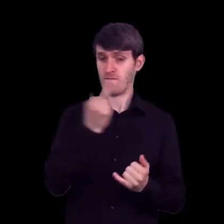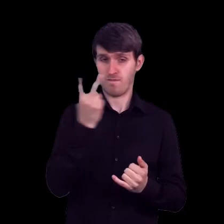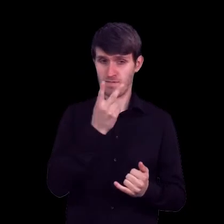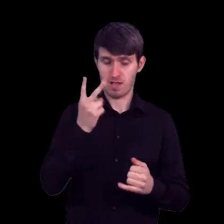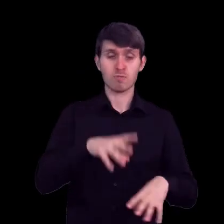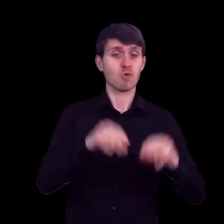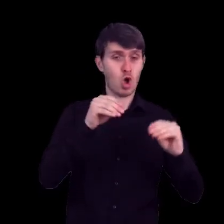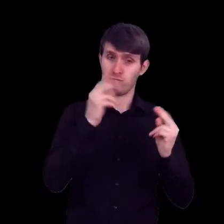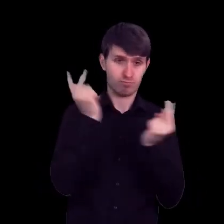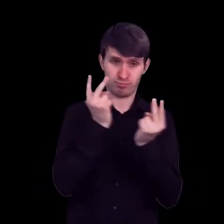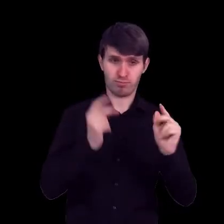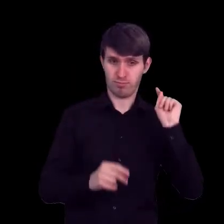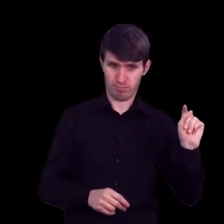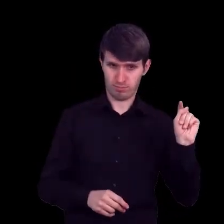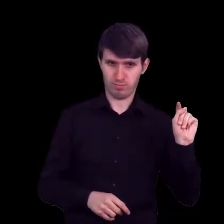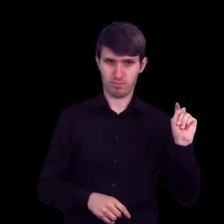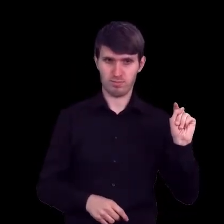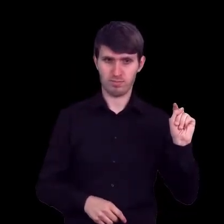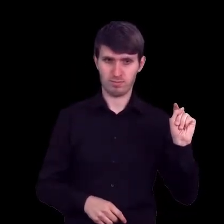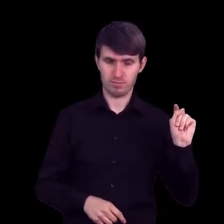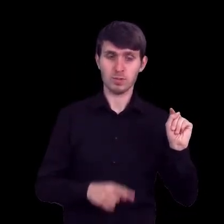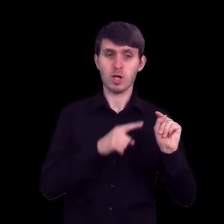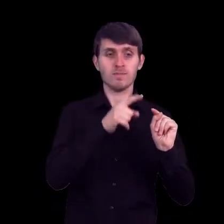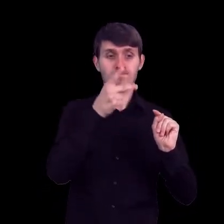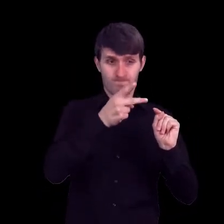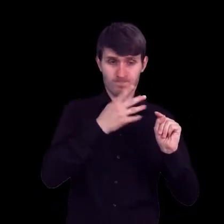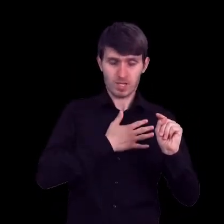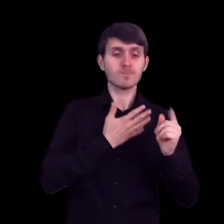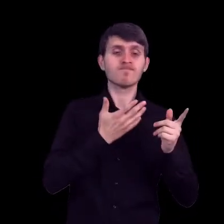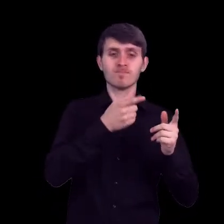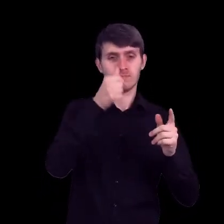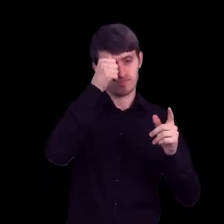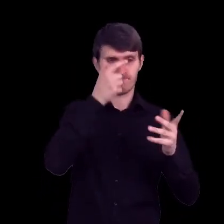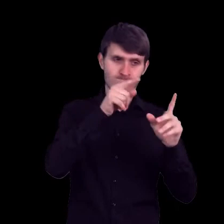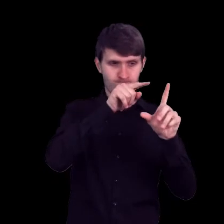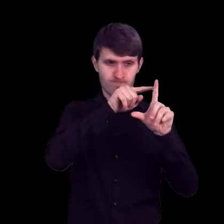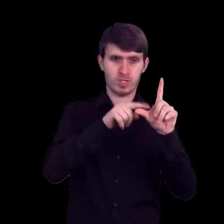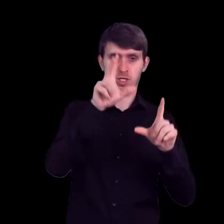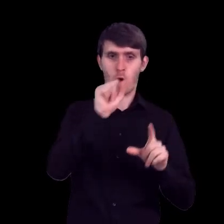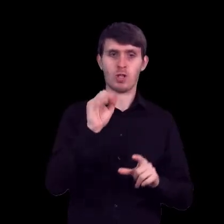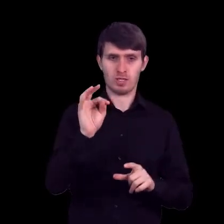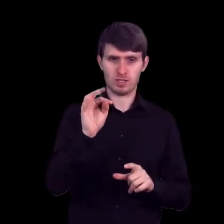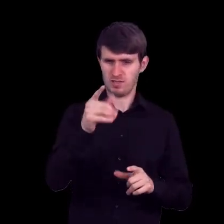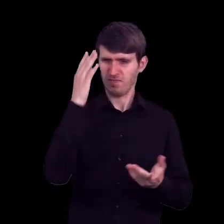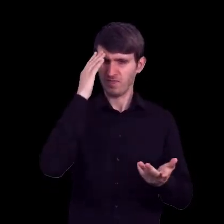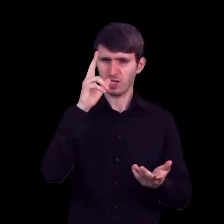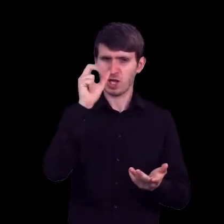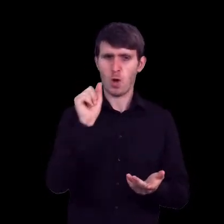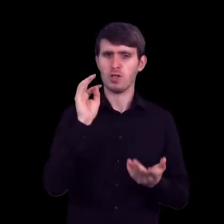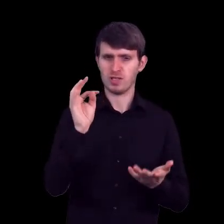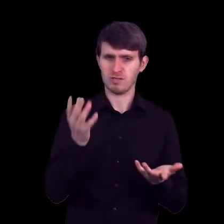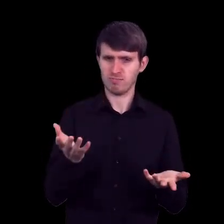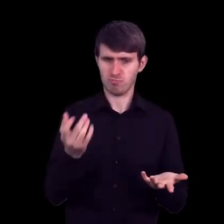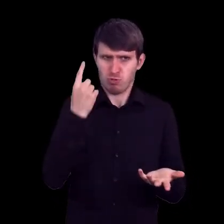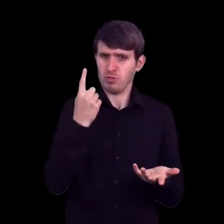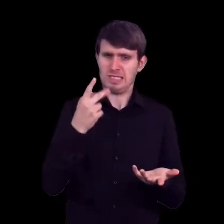Jeśli mamy dwie półproste, które zaczynają się w tym samym punkcie, to tworzą one pewien kąt. Podejrzewam,